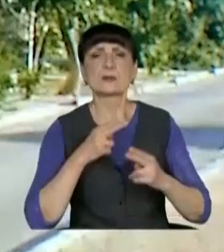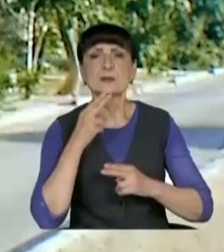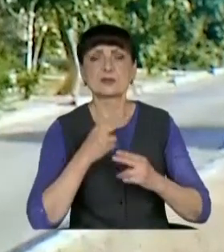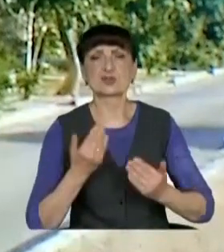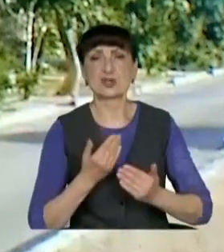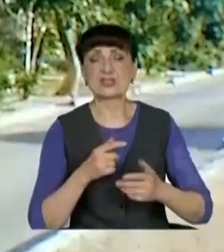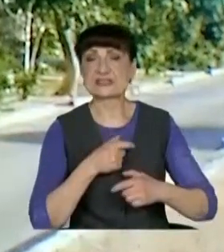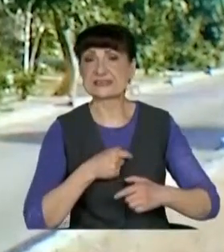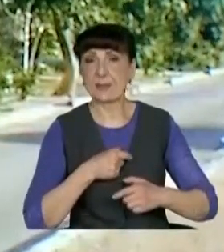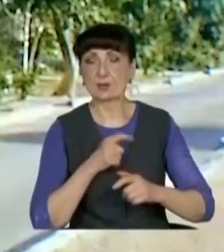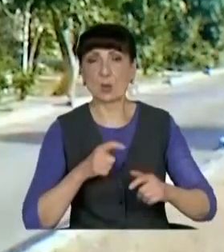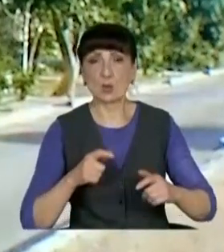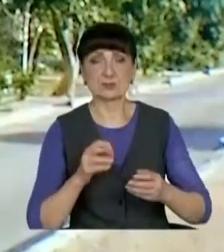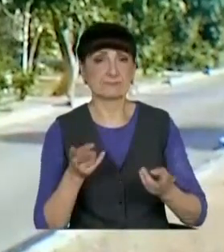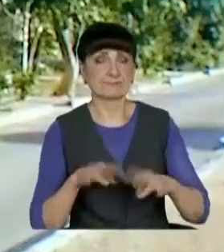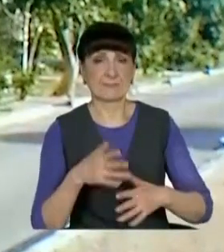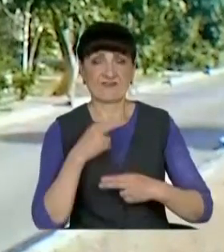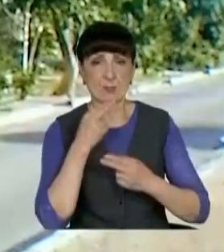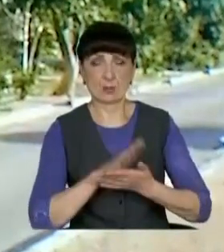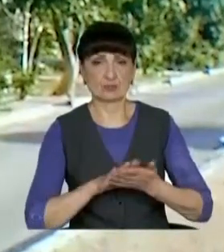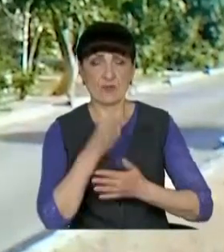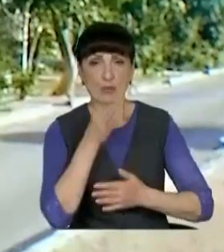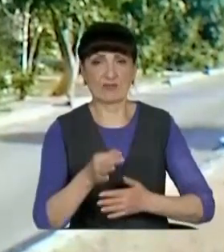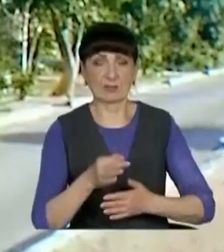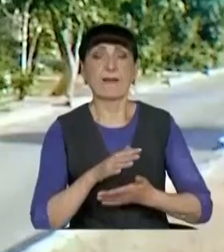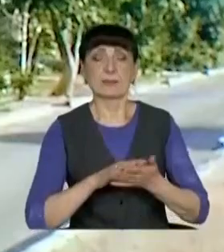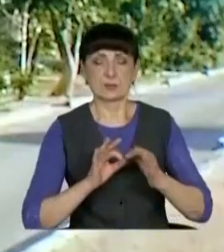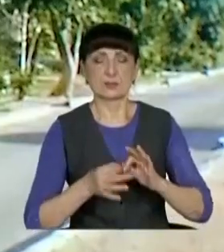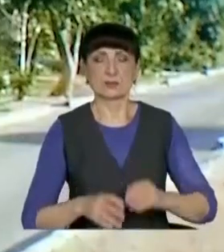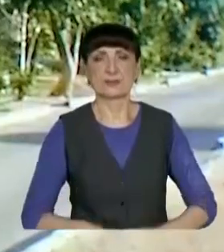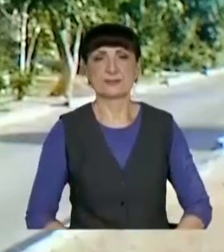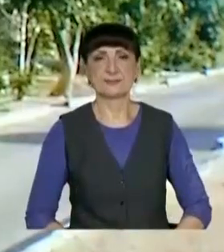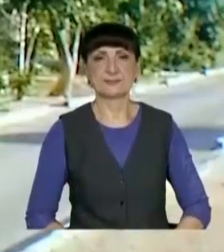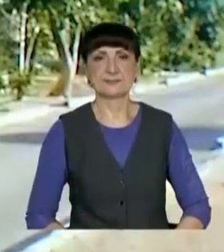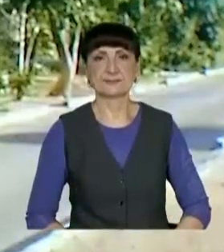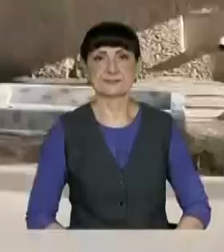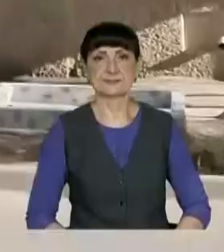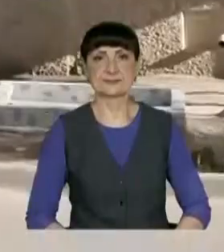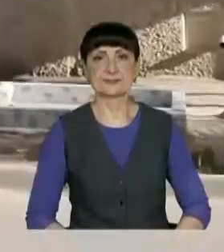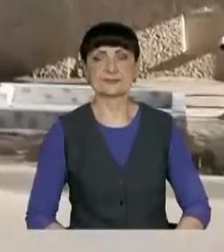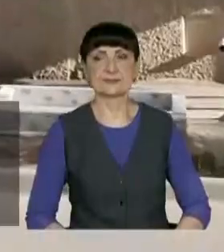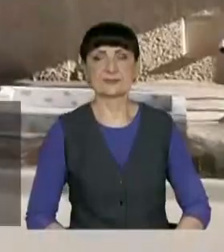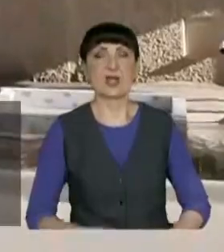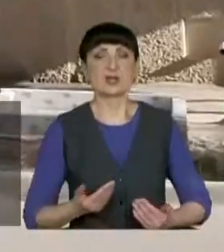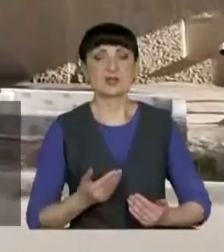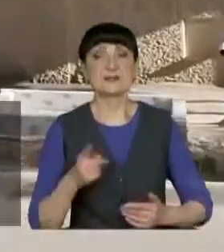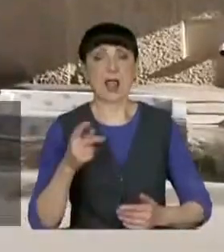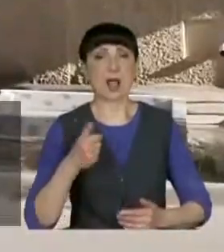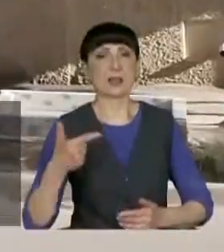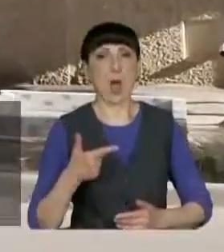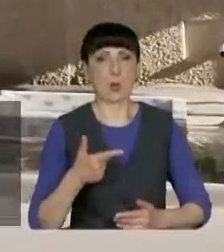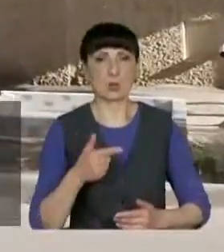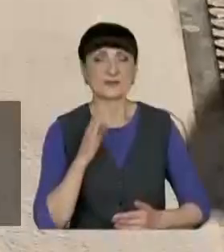жилищную инспекцию говорят, люди остаются без внимания. Тему продолжит Алия Абитова. Жительница Актау